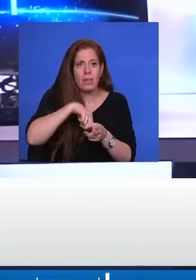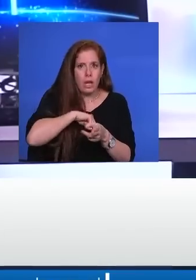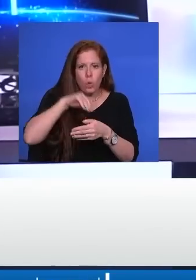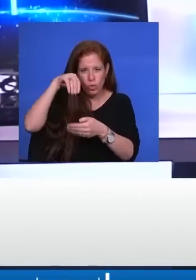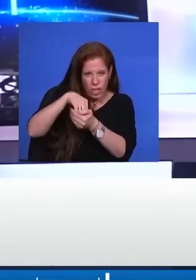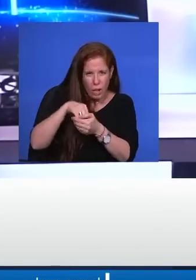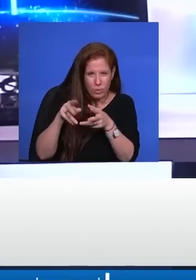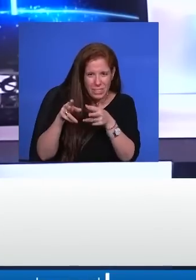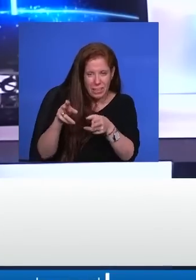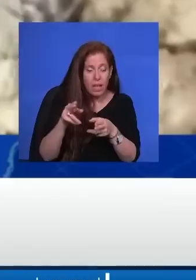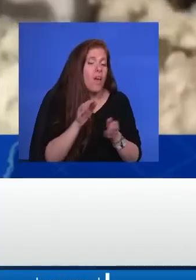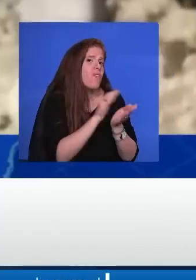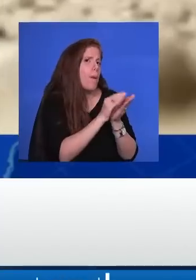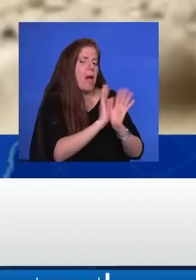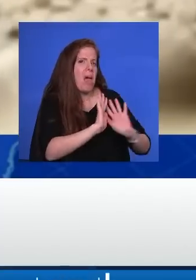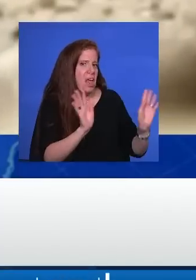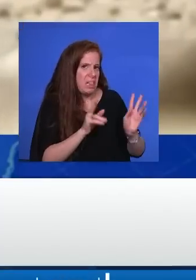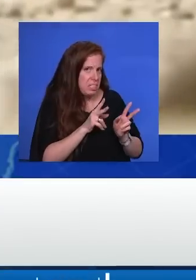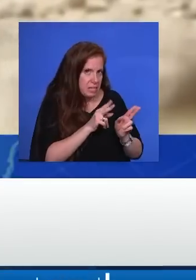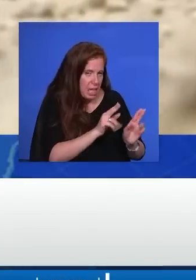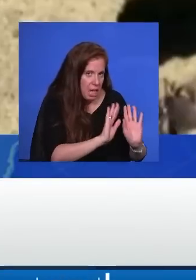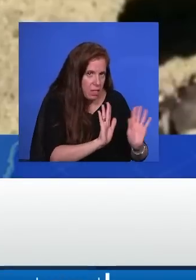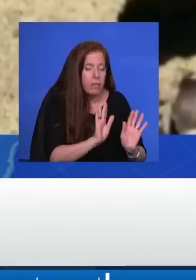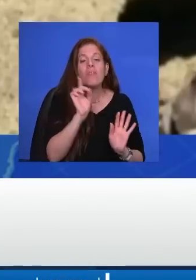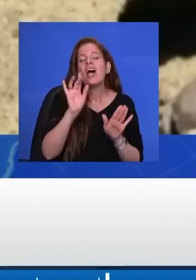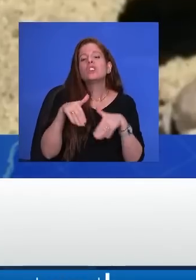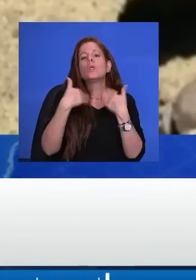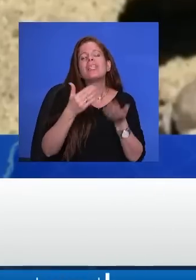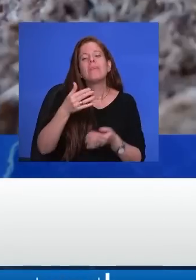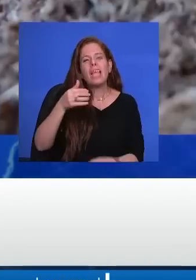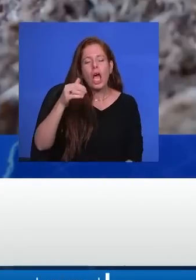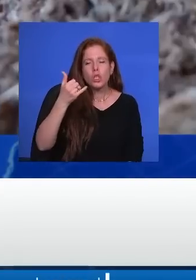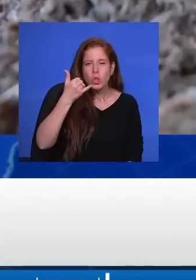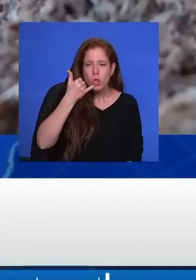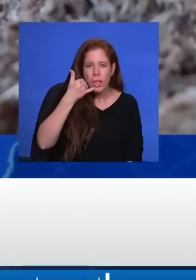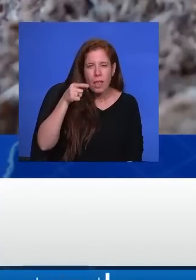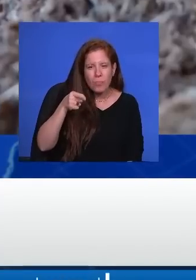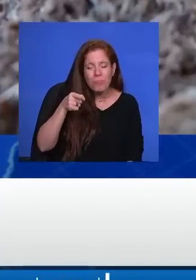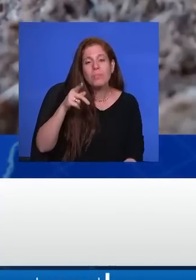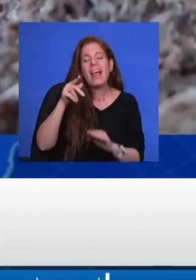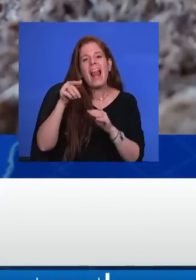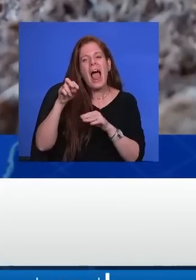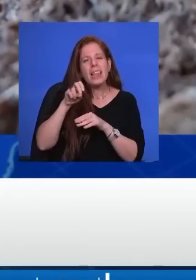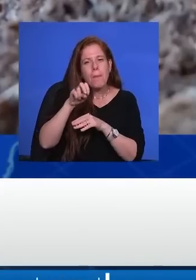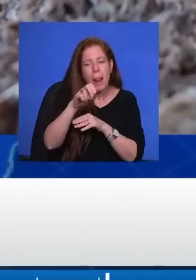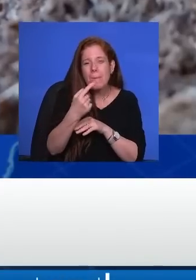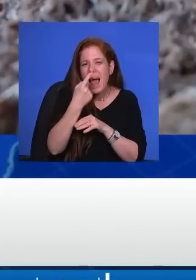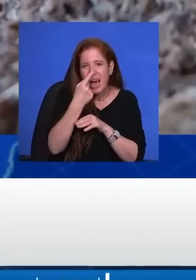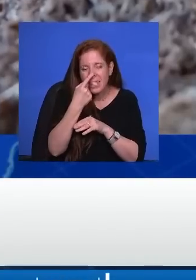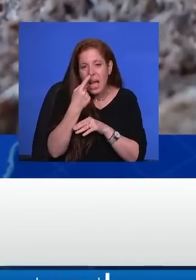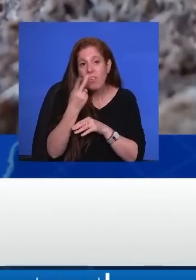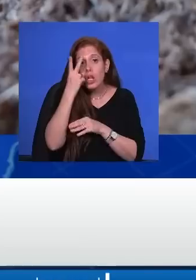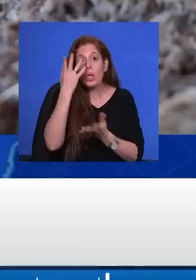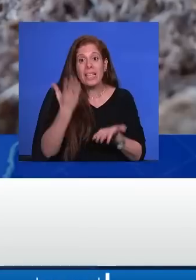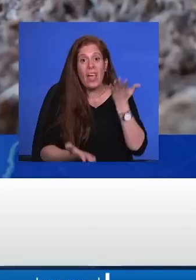כן, כן, ברור. ועכבר שאין לו סרטן. ואז נותנים את השתן הזה לנמלים להריח ולראות את